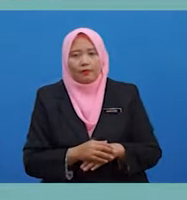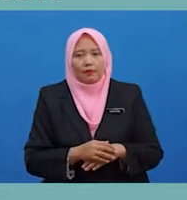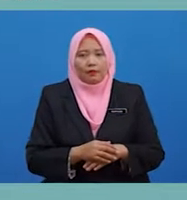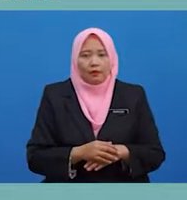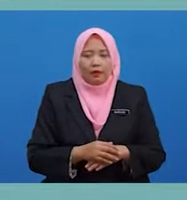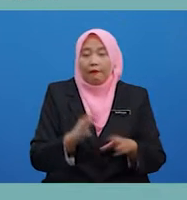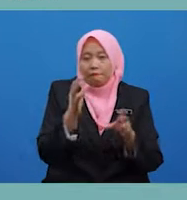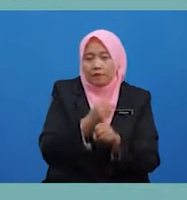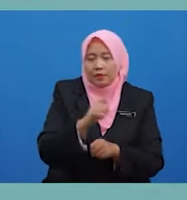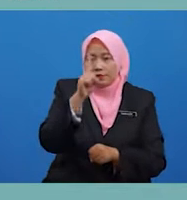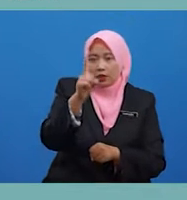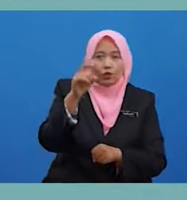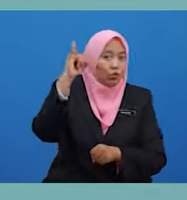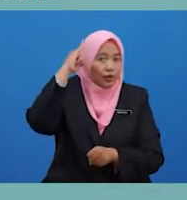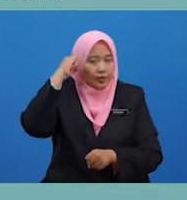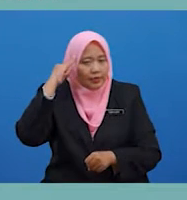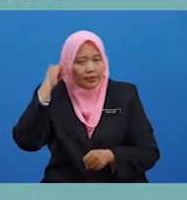idea daripada setiap pola.